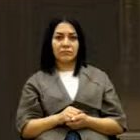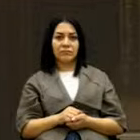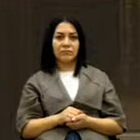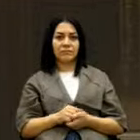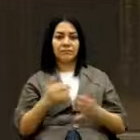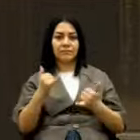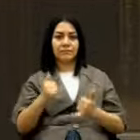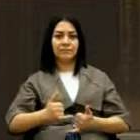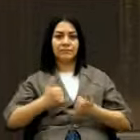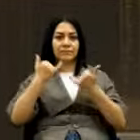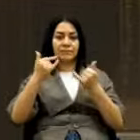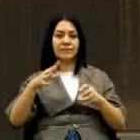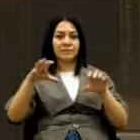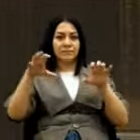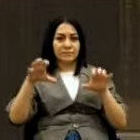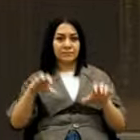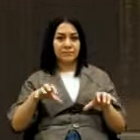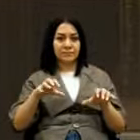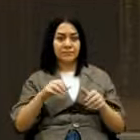Հարգարժան նախագահ,